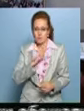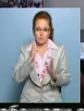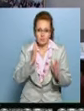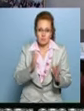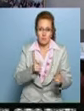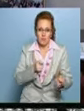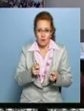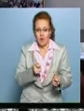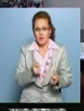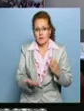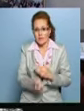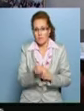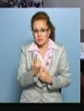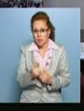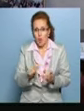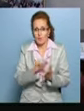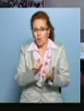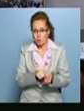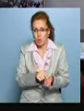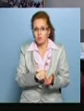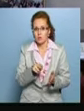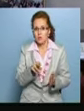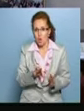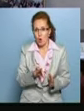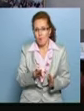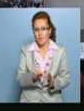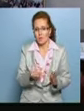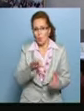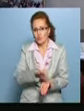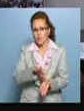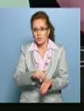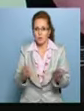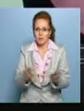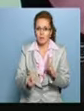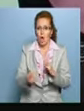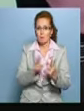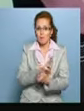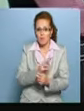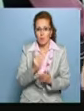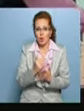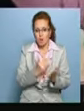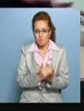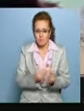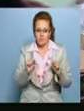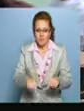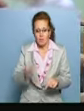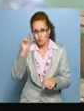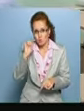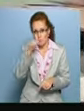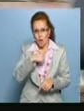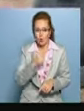них возникают вопросы по участию в каких-либо обменных программах в этом учебном году в умур